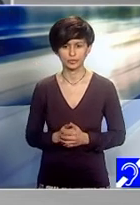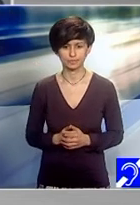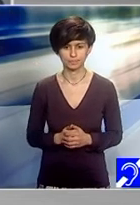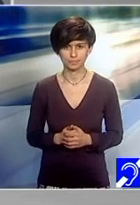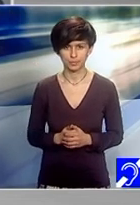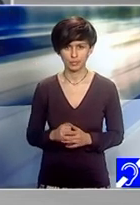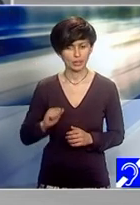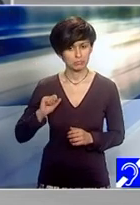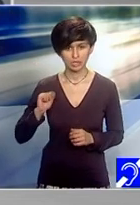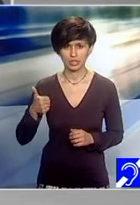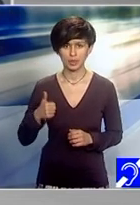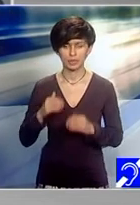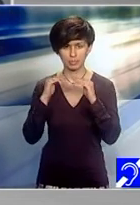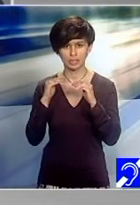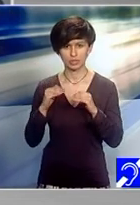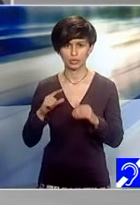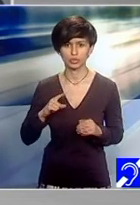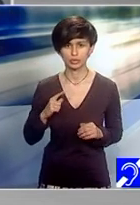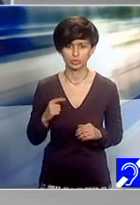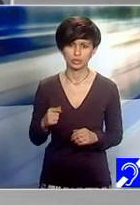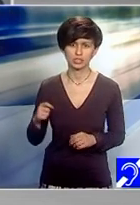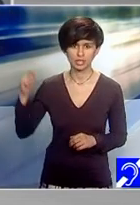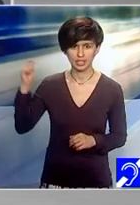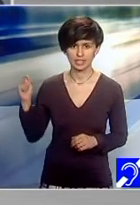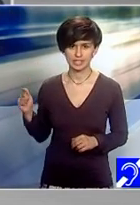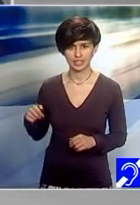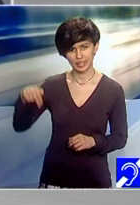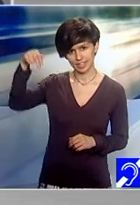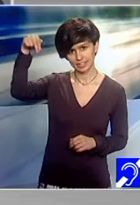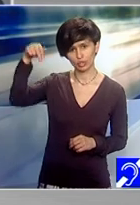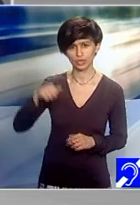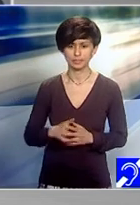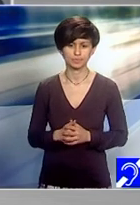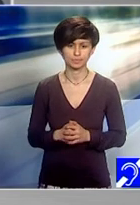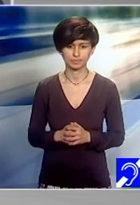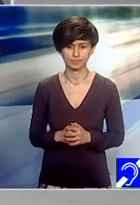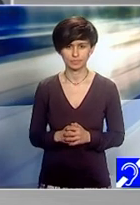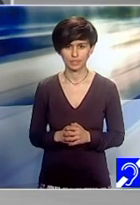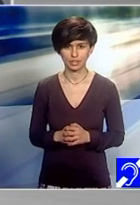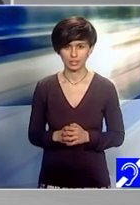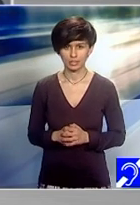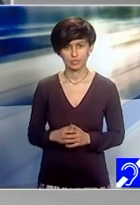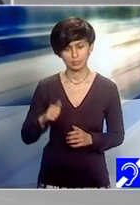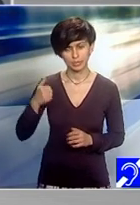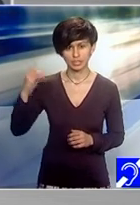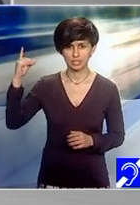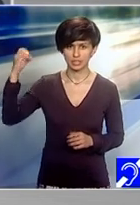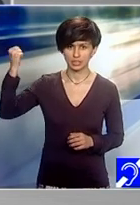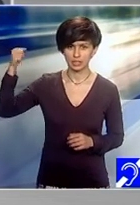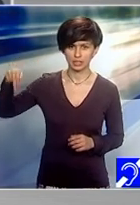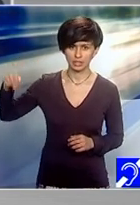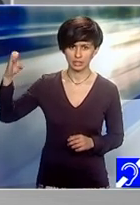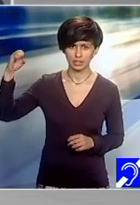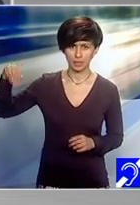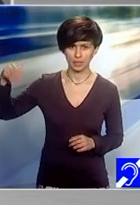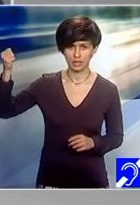primele locuri sunt, cum ne așteptam, țările nordice și chiar în pole position este Danemarca, care se pare că are cei mai fericiți oameni